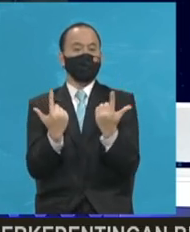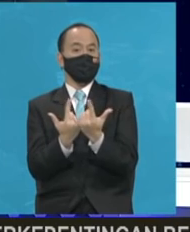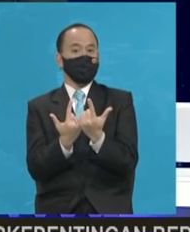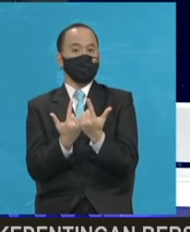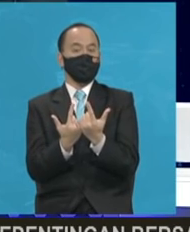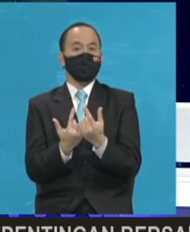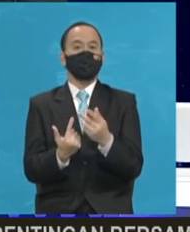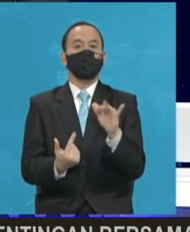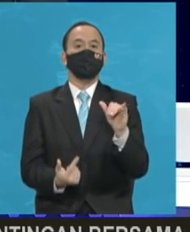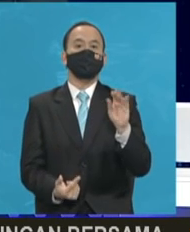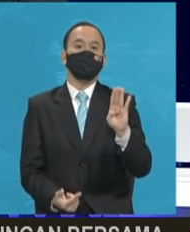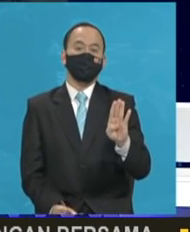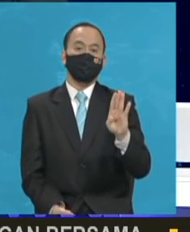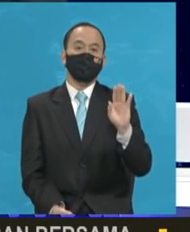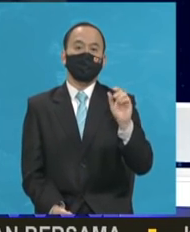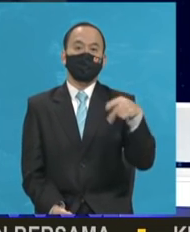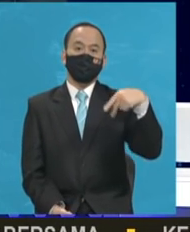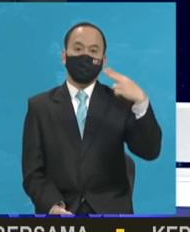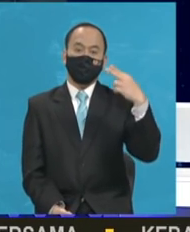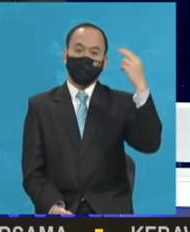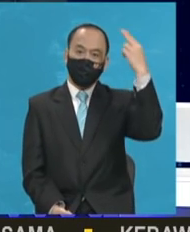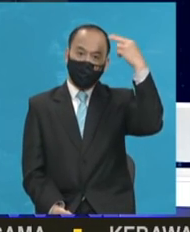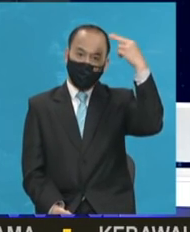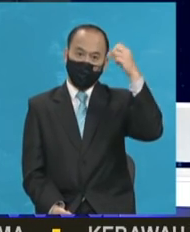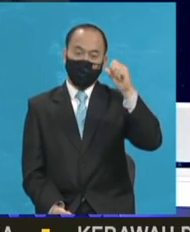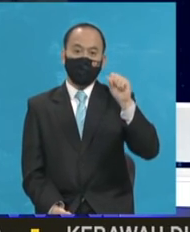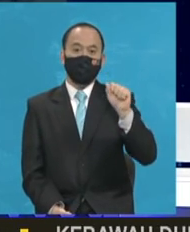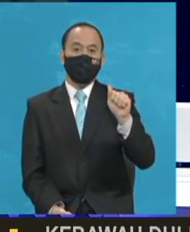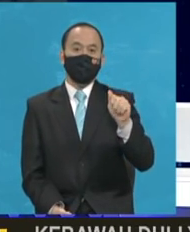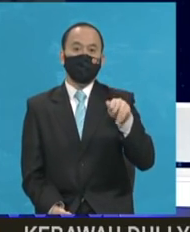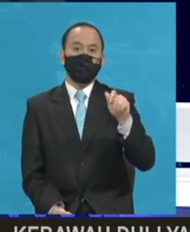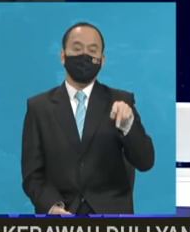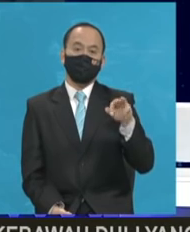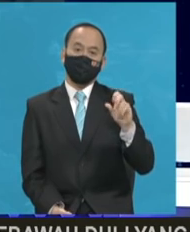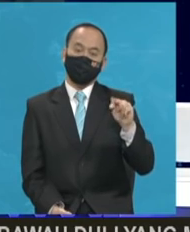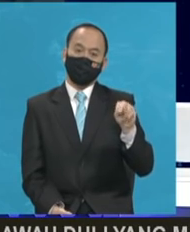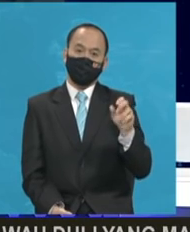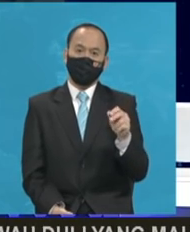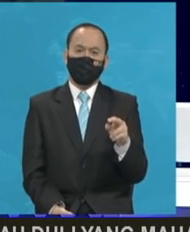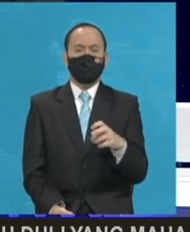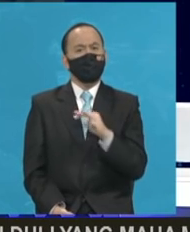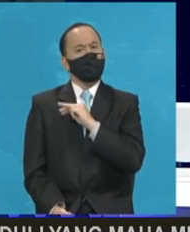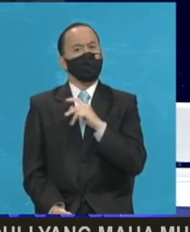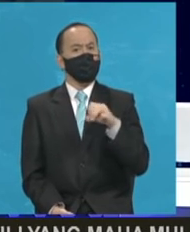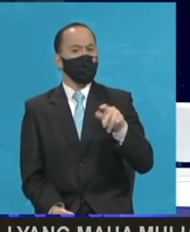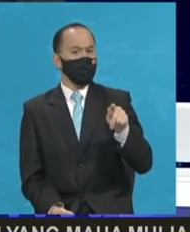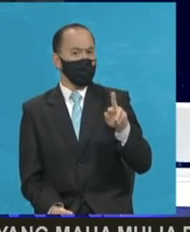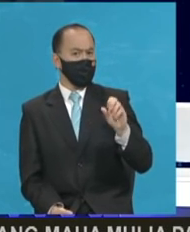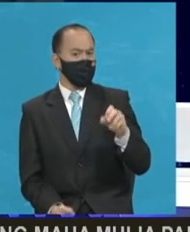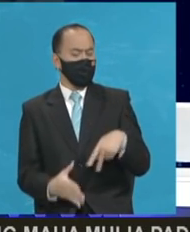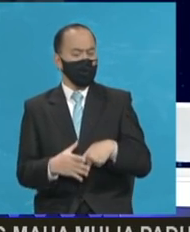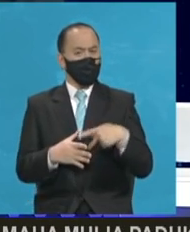yang terhormat Datuk Sri Setya awam Haji Ali bin apung menteri sumber-sumber utama dan pelancongan mengungsikan nilai keluaran